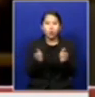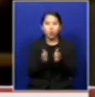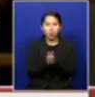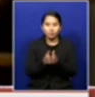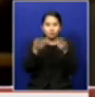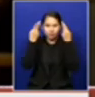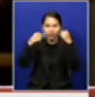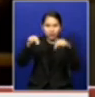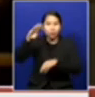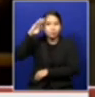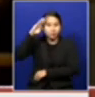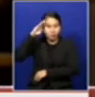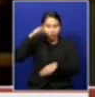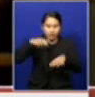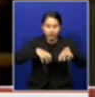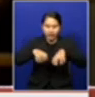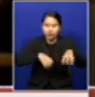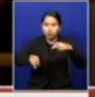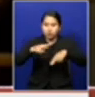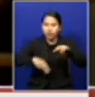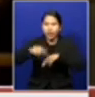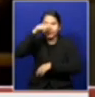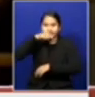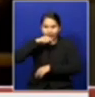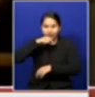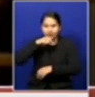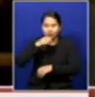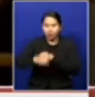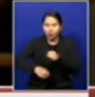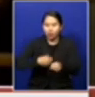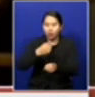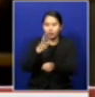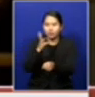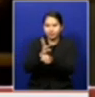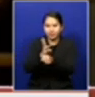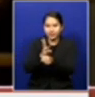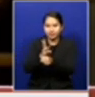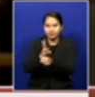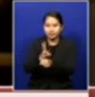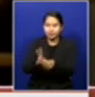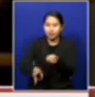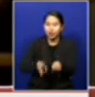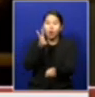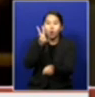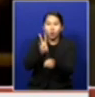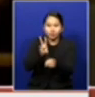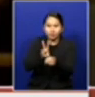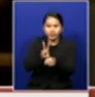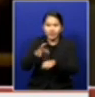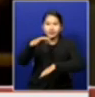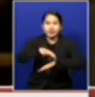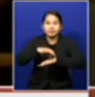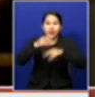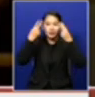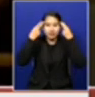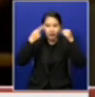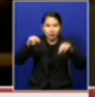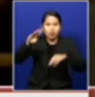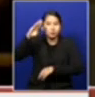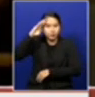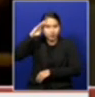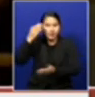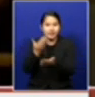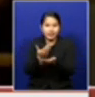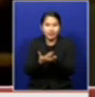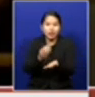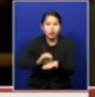ปี6ปีของการเป็นนายกรัฐมนตรีท่านใช้งบประมาณของประเทศไป 17.5 ล้